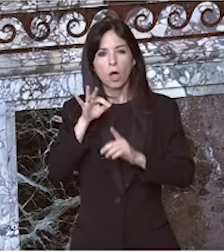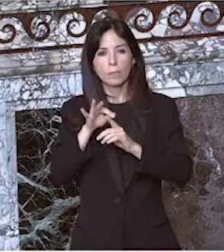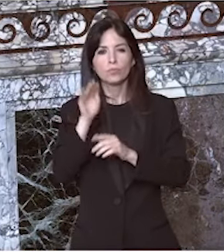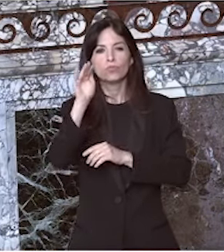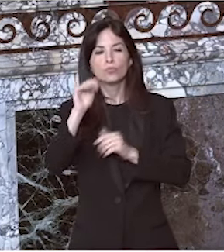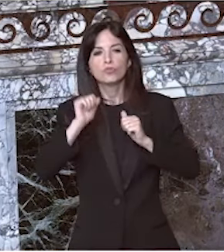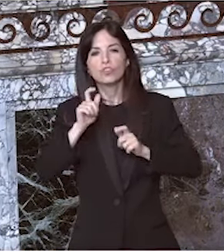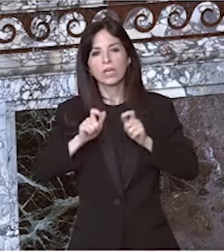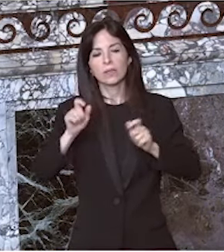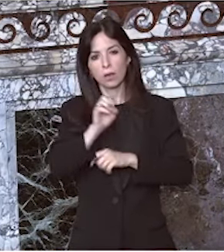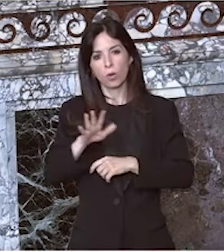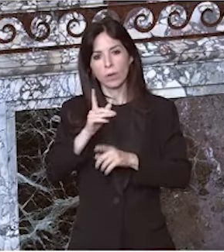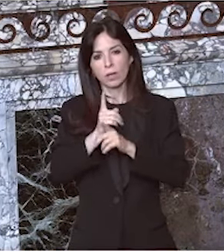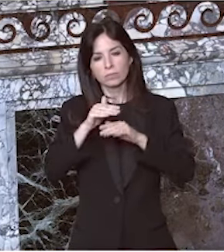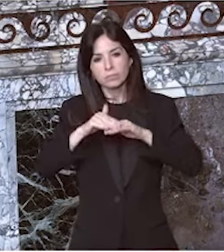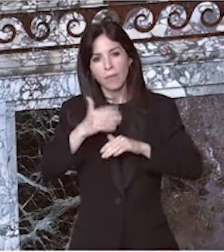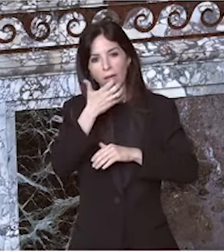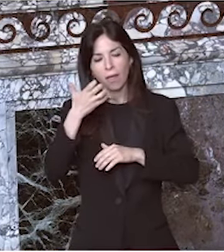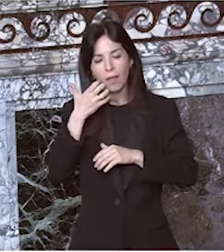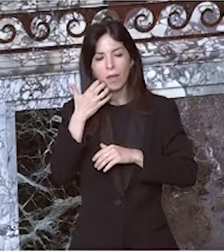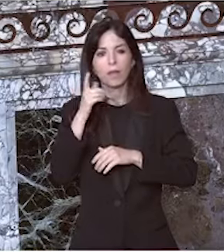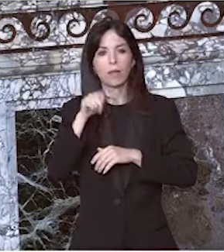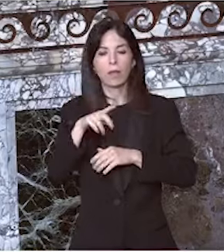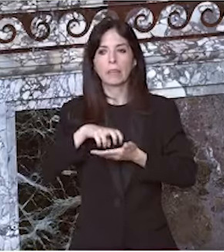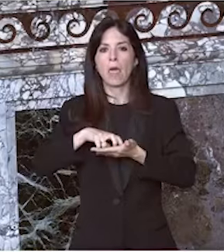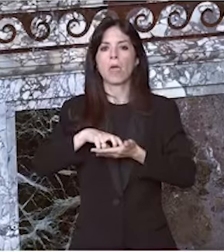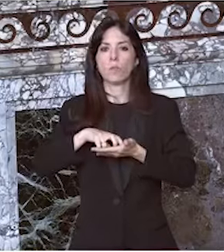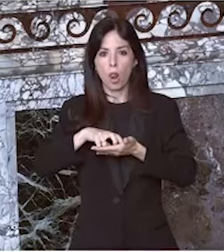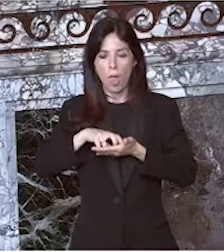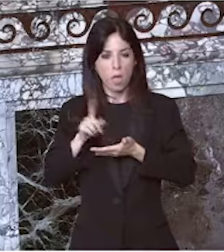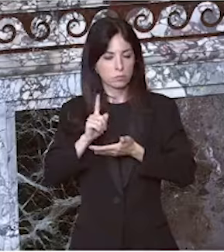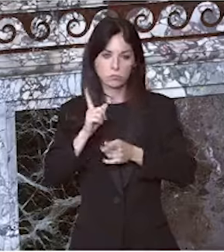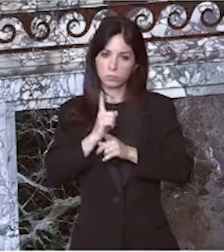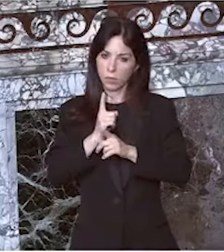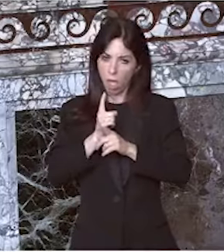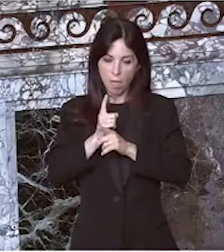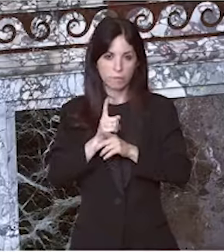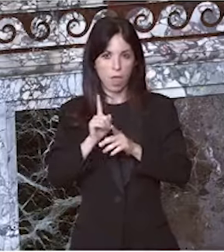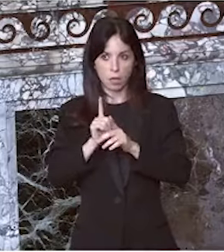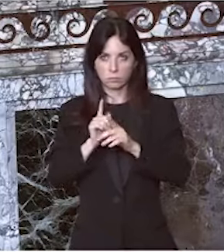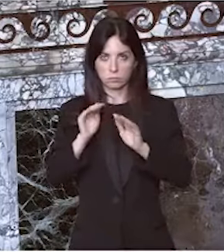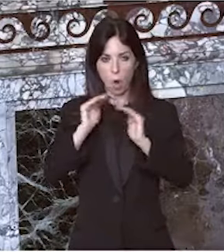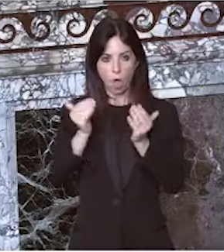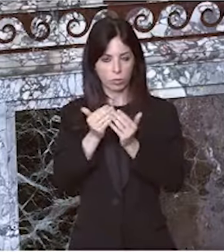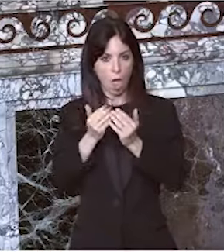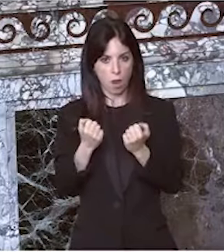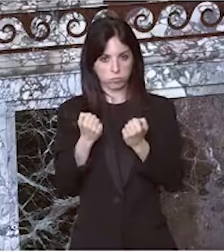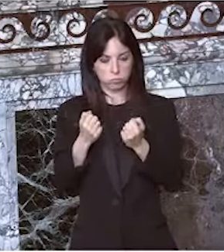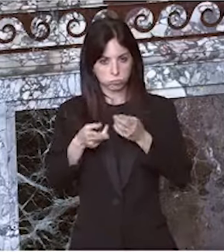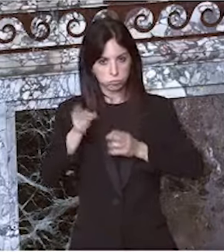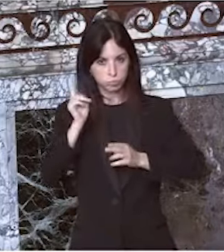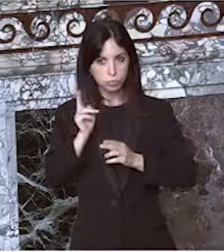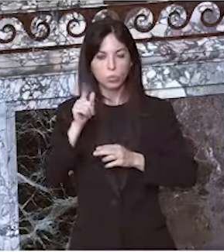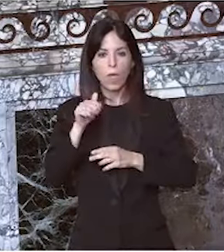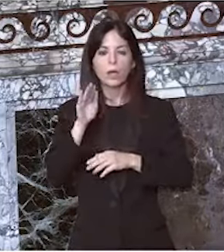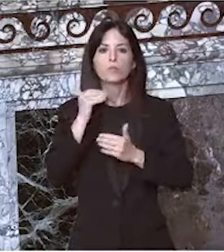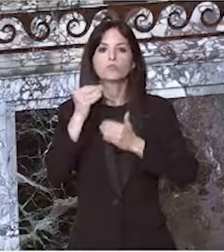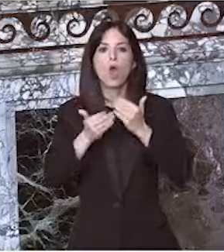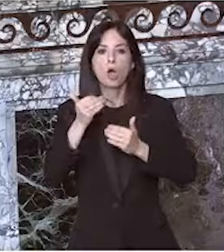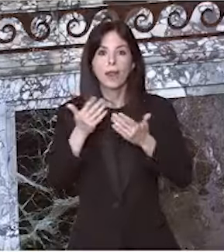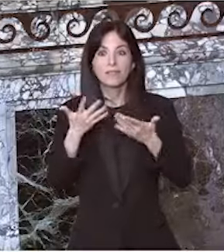futuro dei cittadini europei, accrescere la propria autorevolezza a livello globale e preservare i progressi sinora realizzati nel cammino